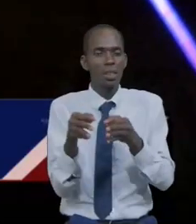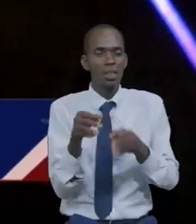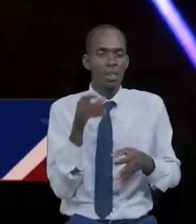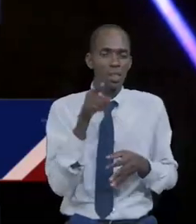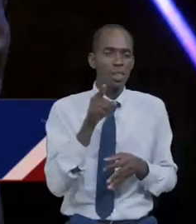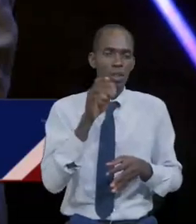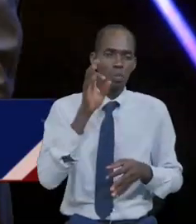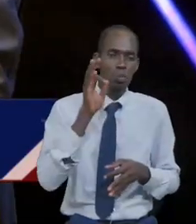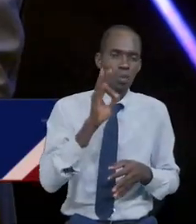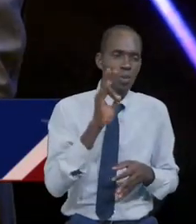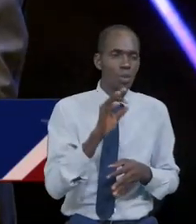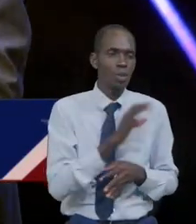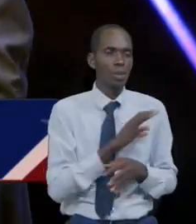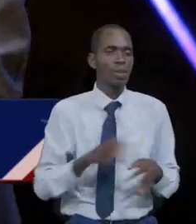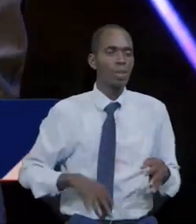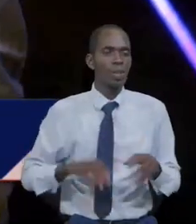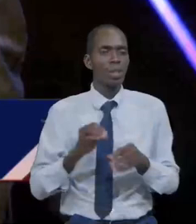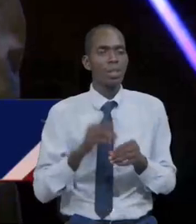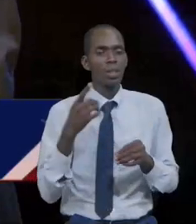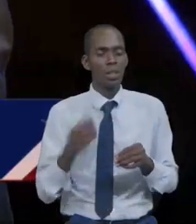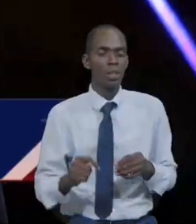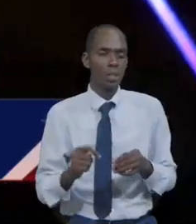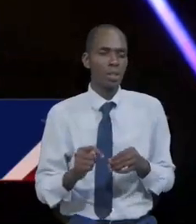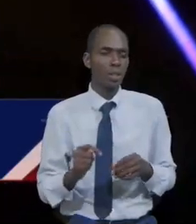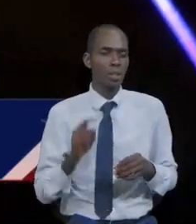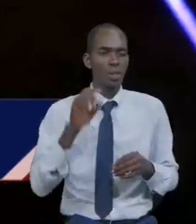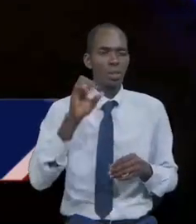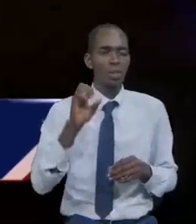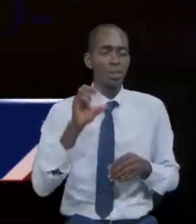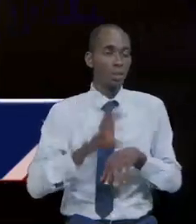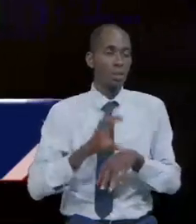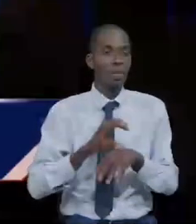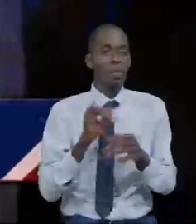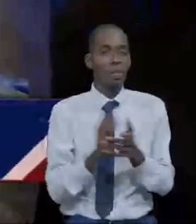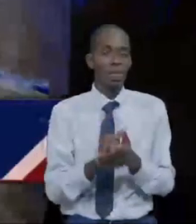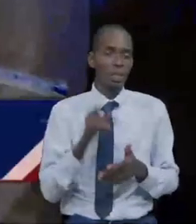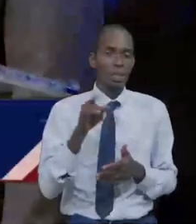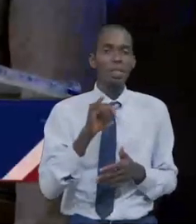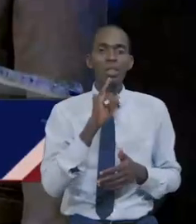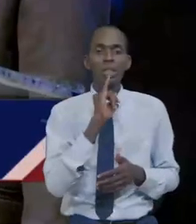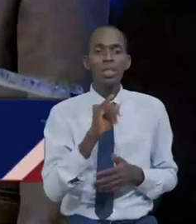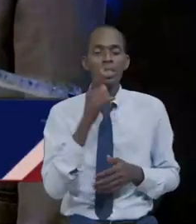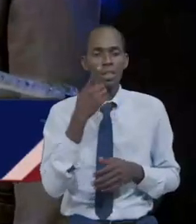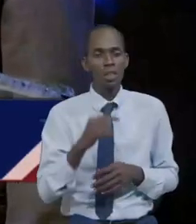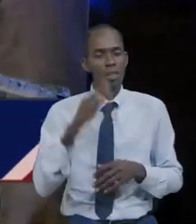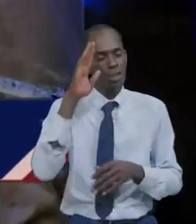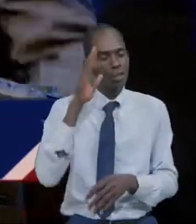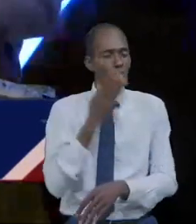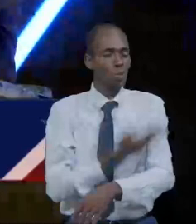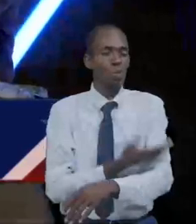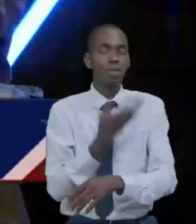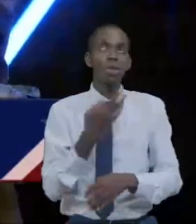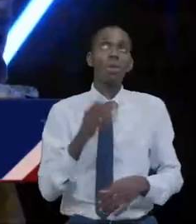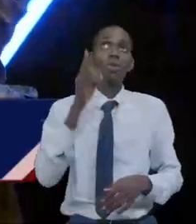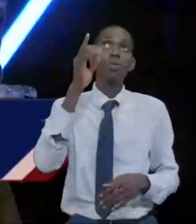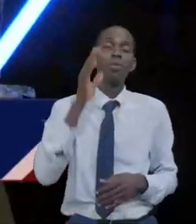sans retard, sans différer, et aussitôt il prêcha dans les synagogues que